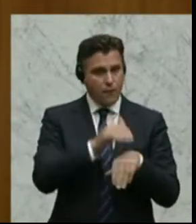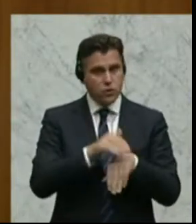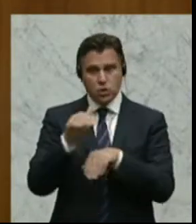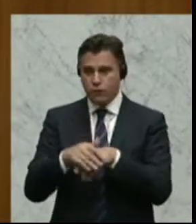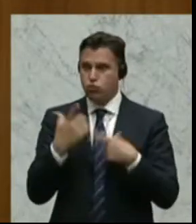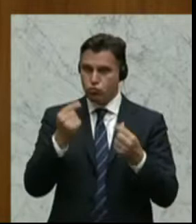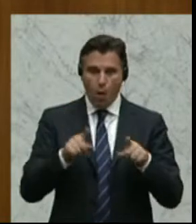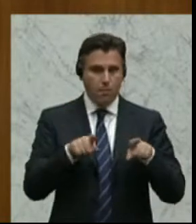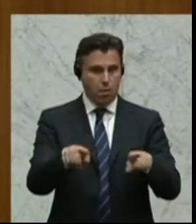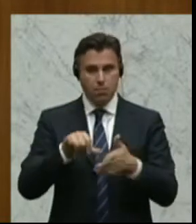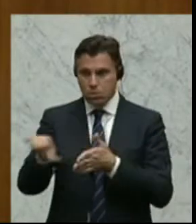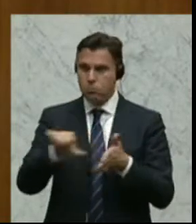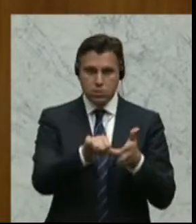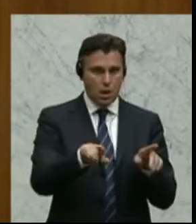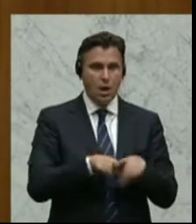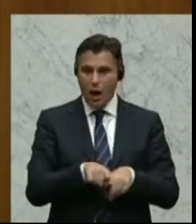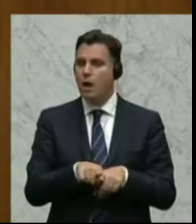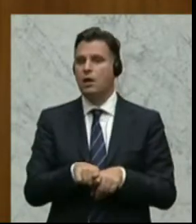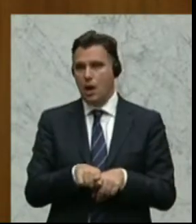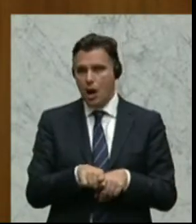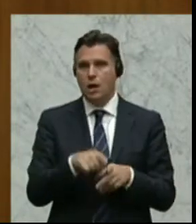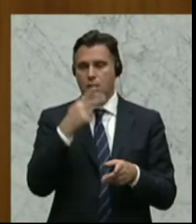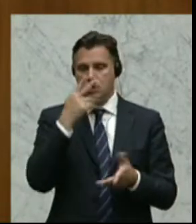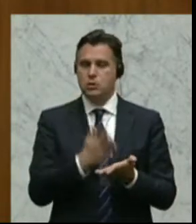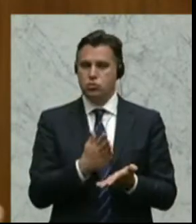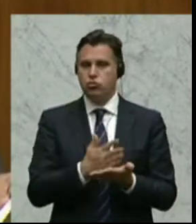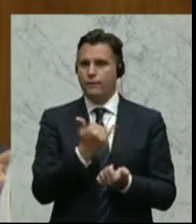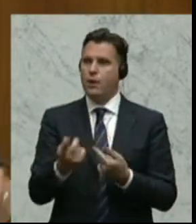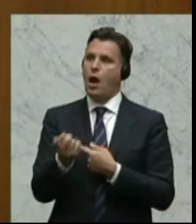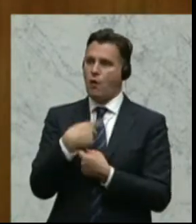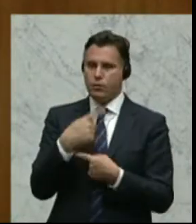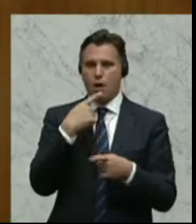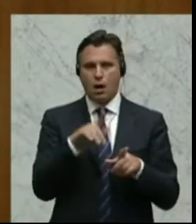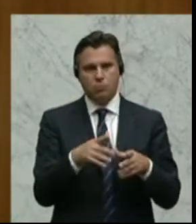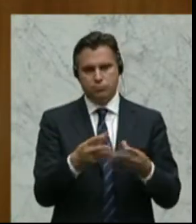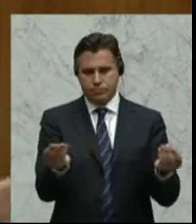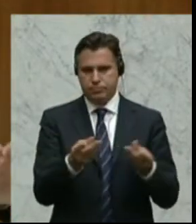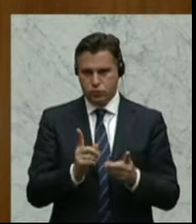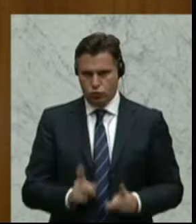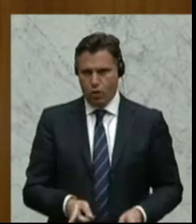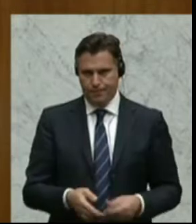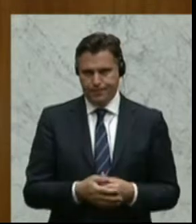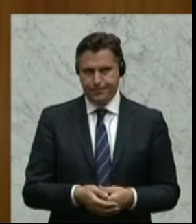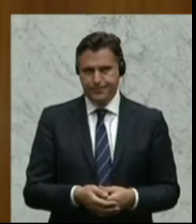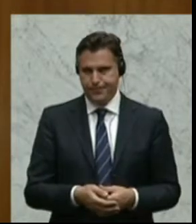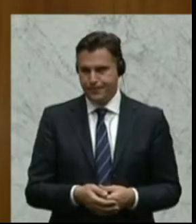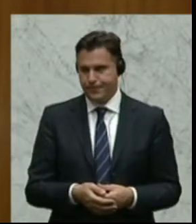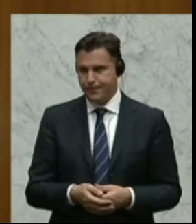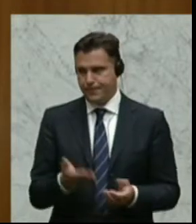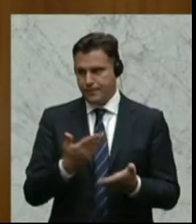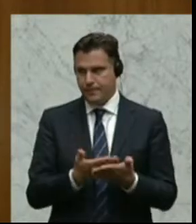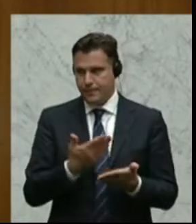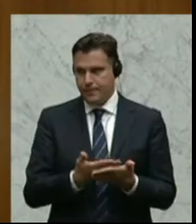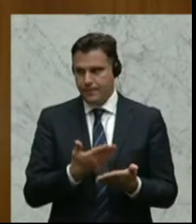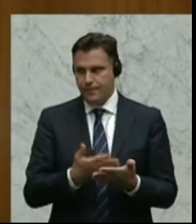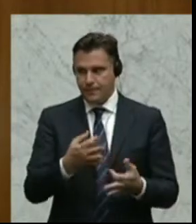können. Daher ist das ein Handlungsauftrag, diese auch zu beseitigen. Klar ist daher für mich, je